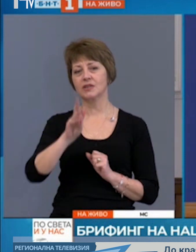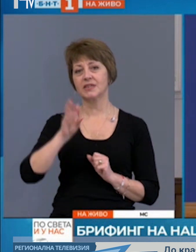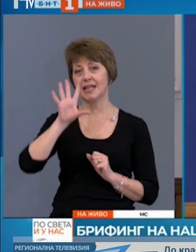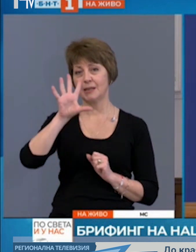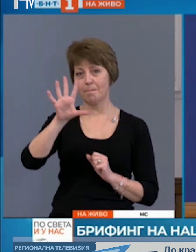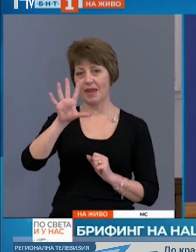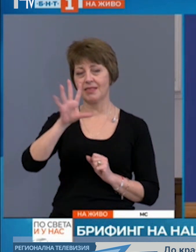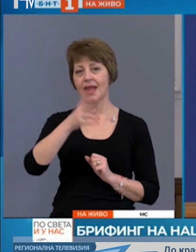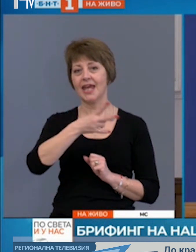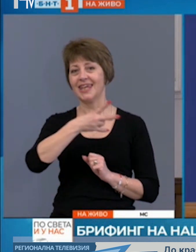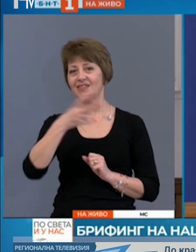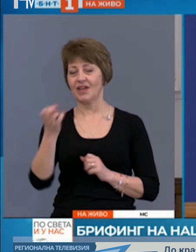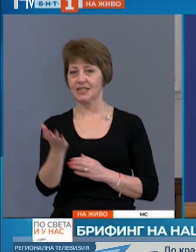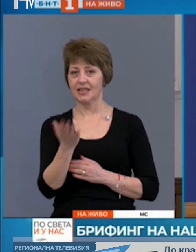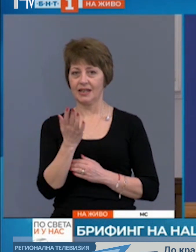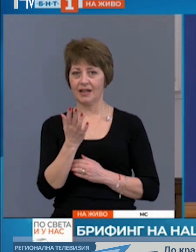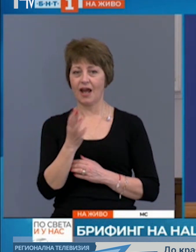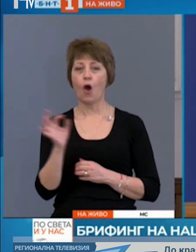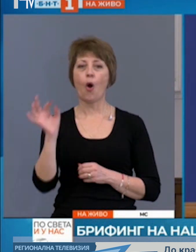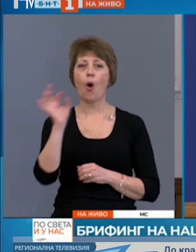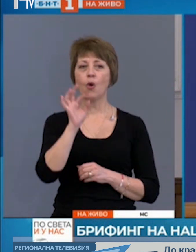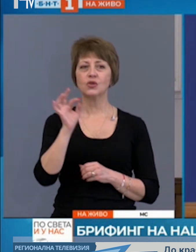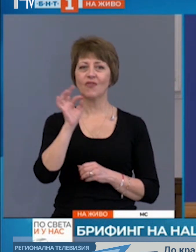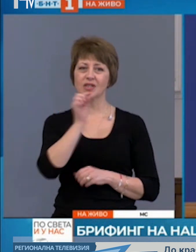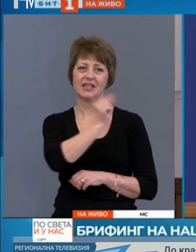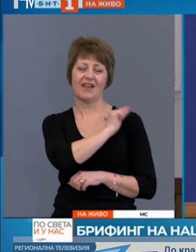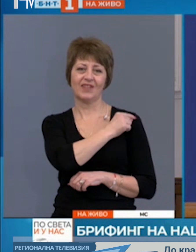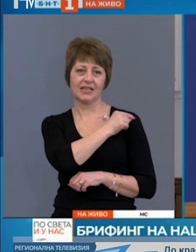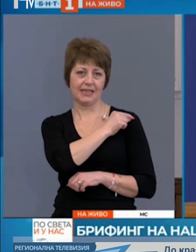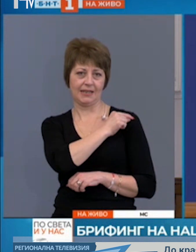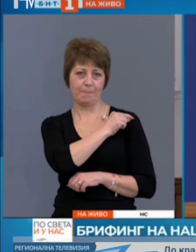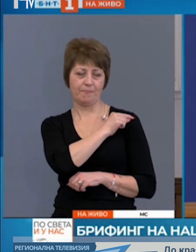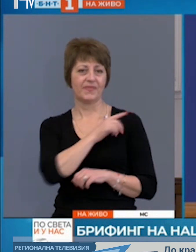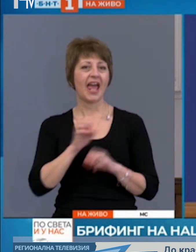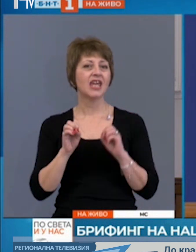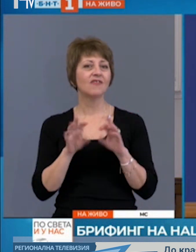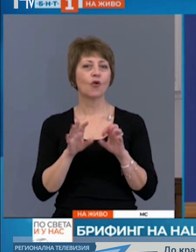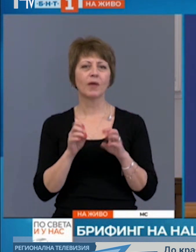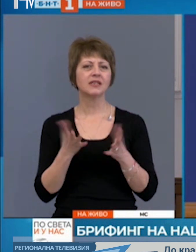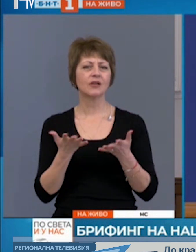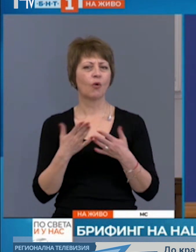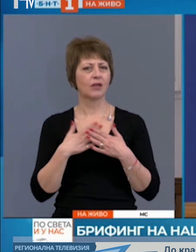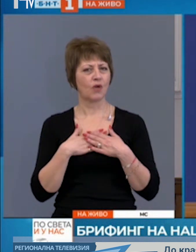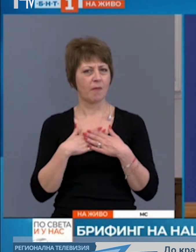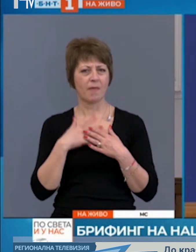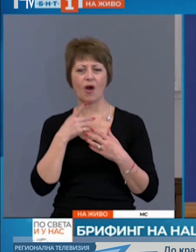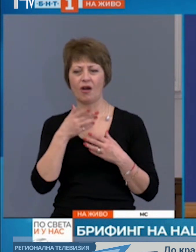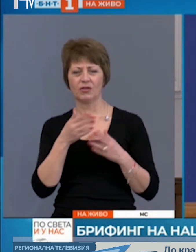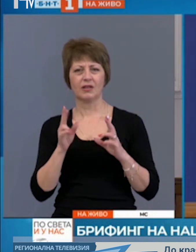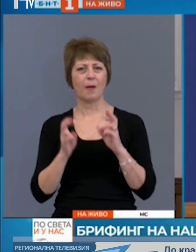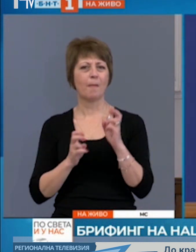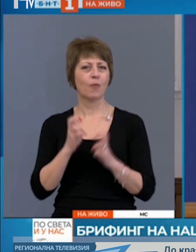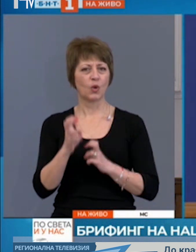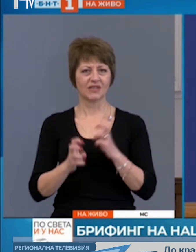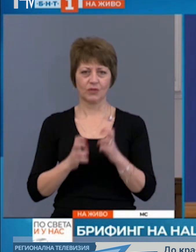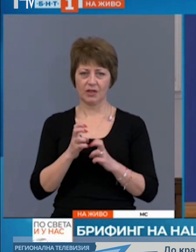200. По отношение на оксфордската ваксина, информацията, която имаме от производителя